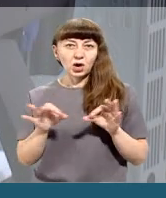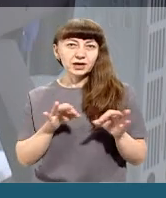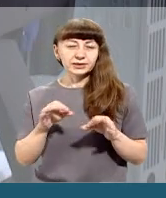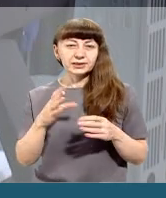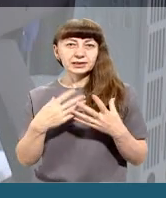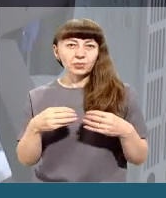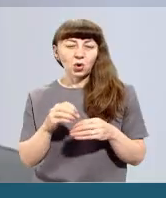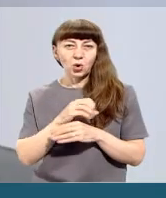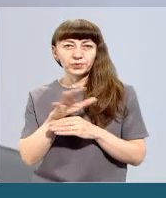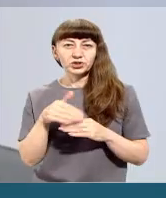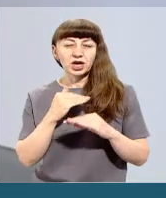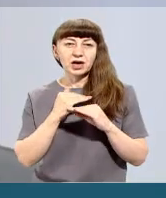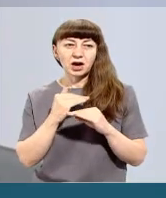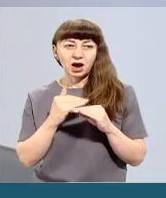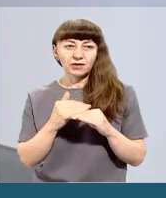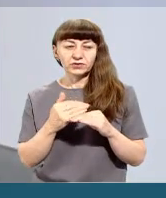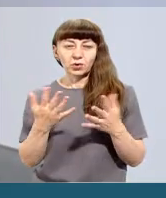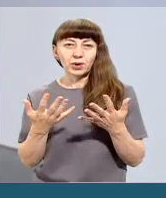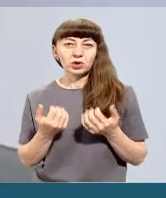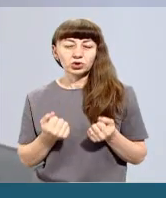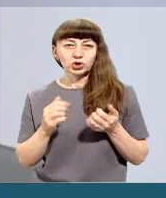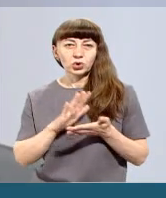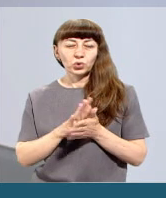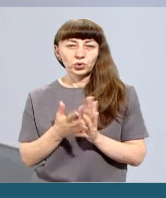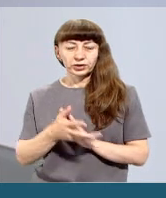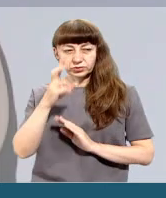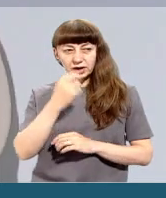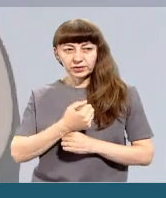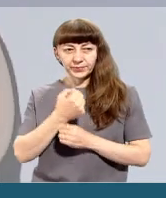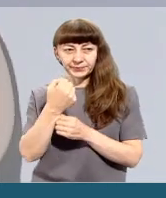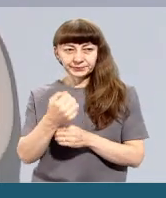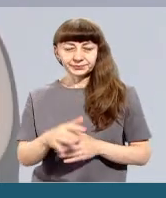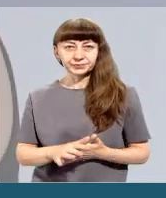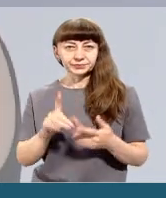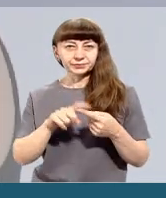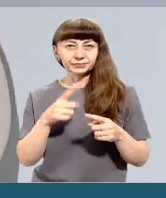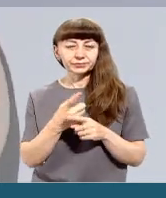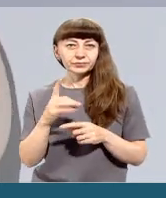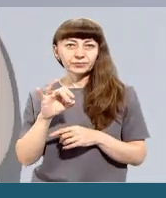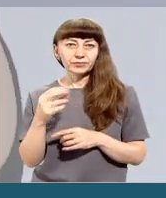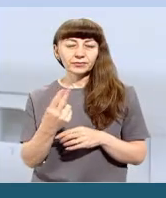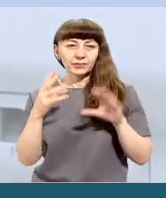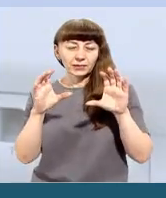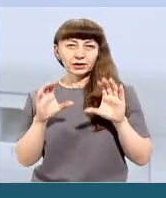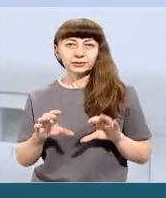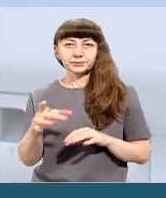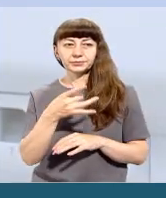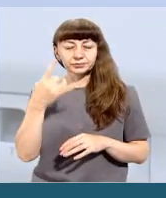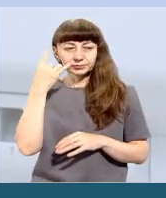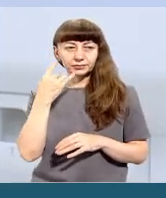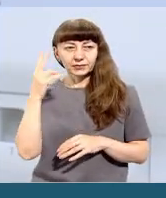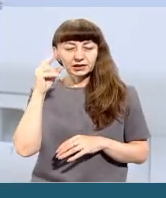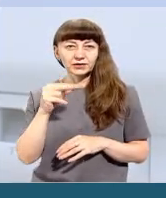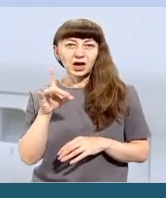является обеспечение равного доступа казахстанцев к системе государственной поддержки. В связи с этим в Социальном кодексе Республики Казахстан